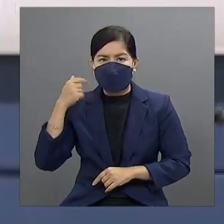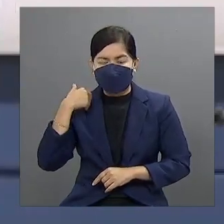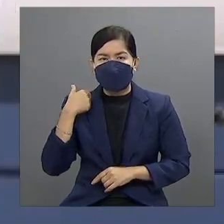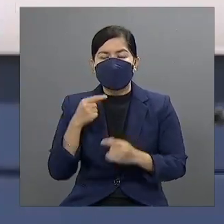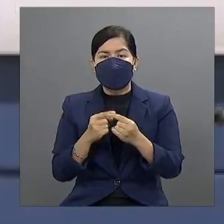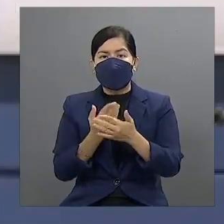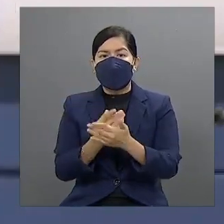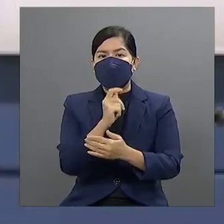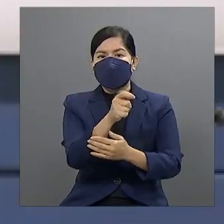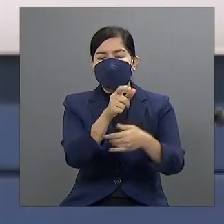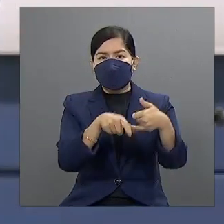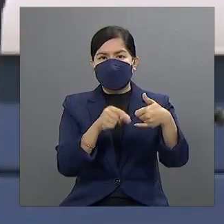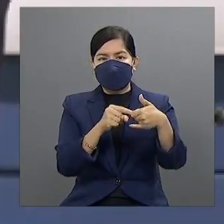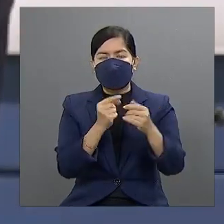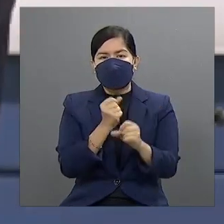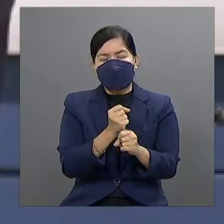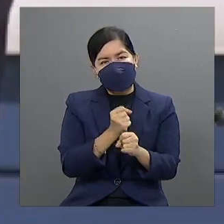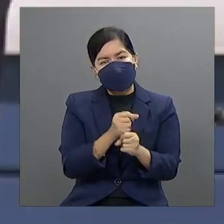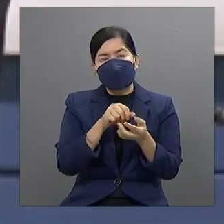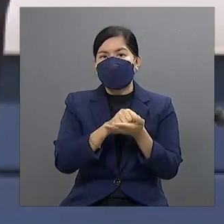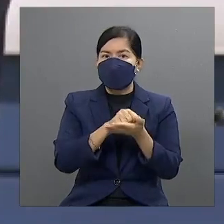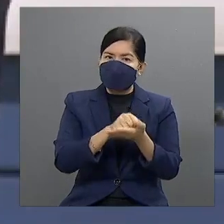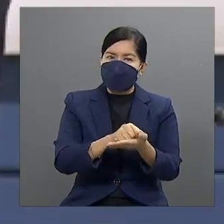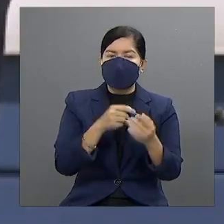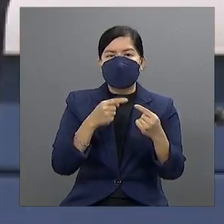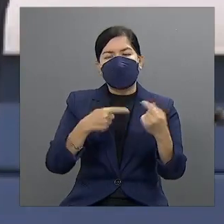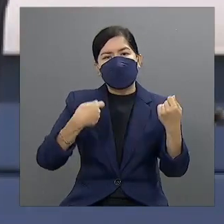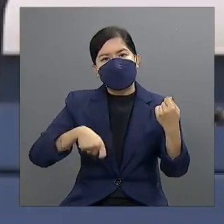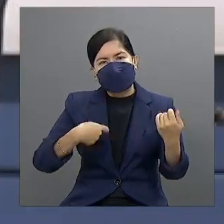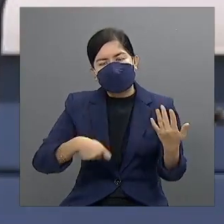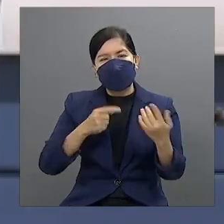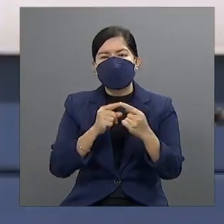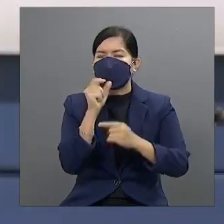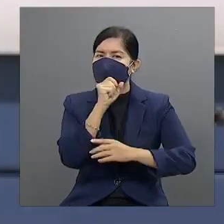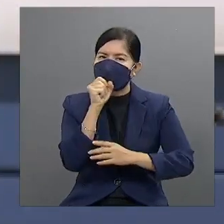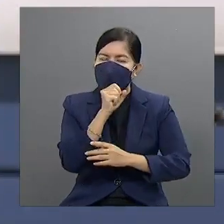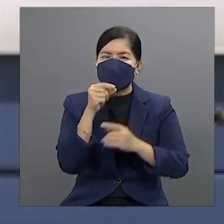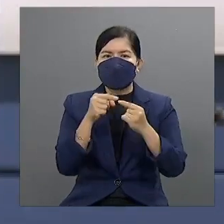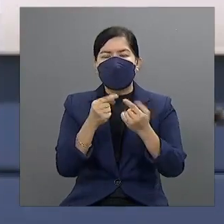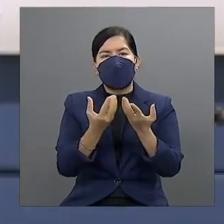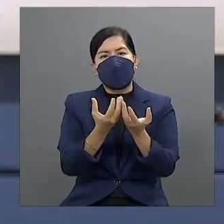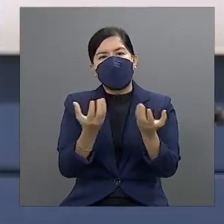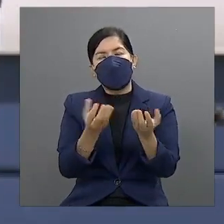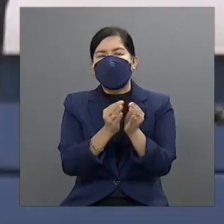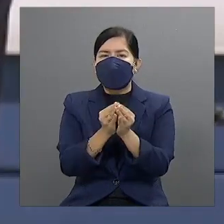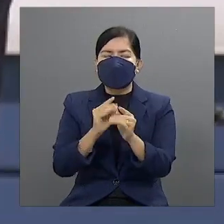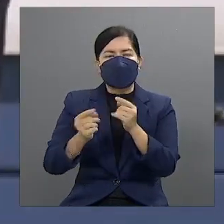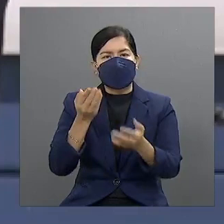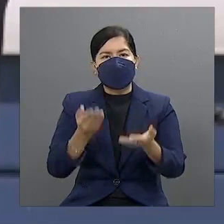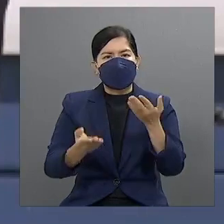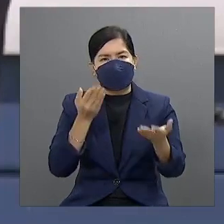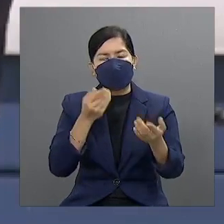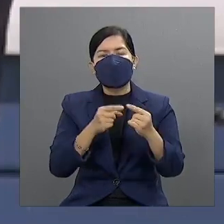าเครื่องดื่มต่างๆเพราะนั้นเนี่ยมันก็ทำให้ธุรกิจตรงนี้มันไม่ได้มีกิจกรรมแต่ตัวธุรกิจกล